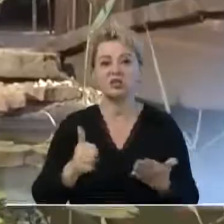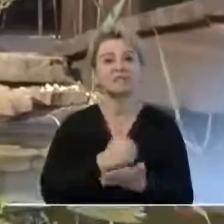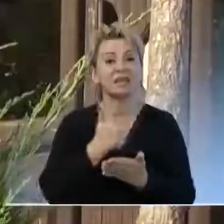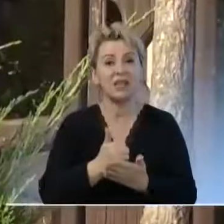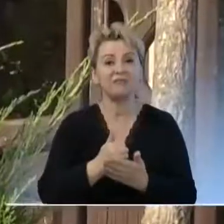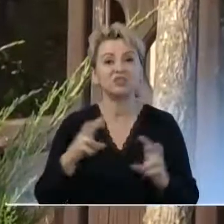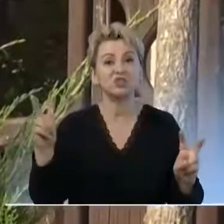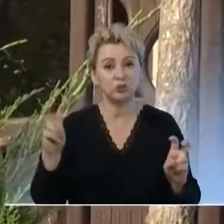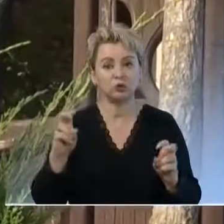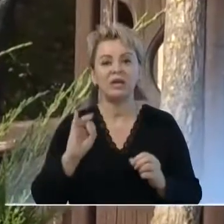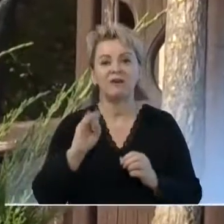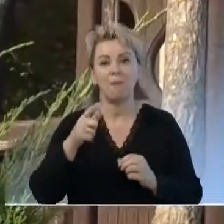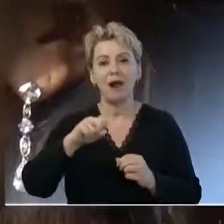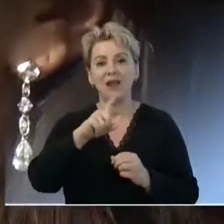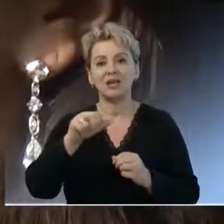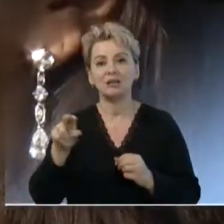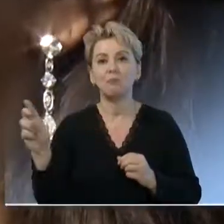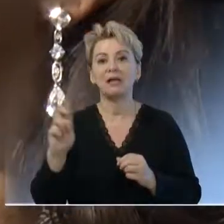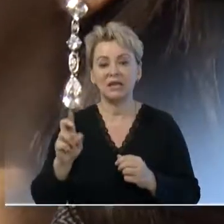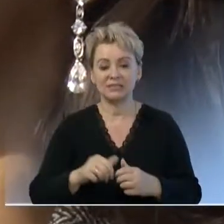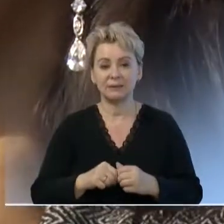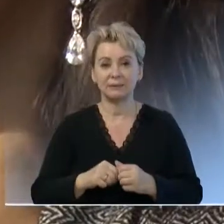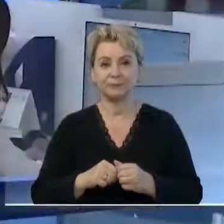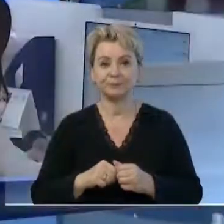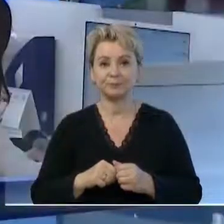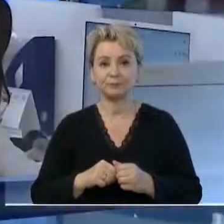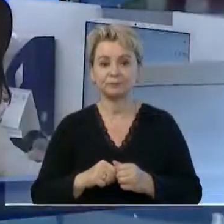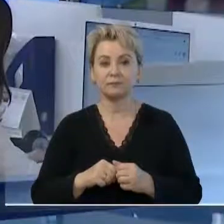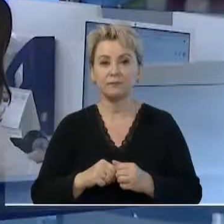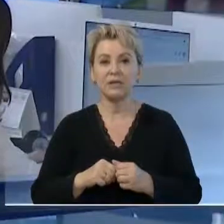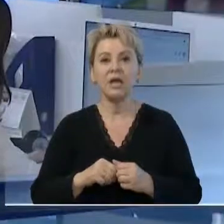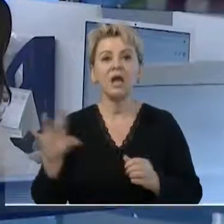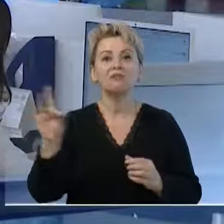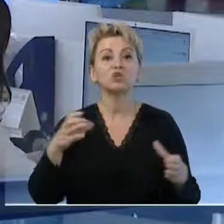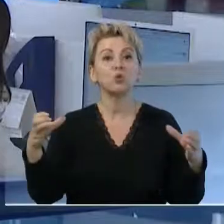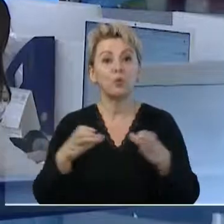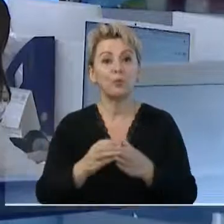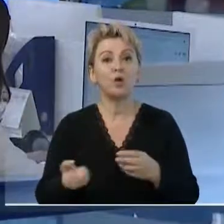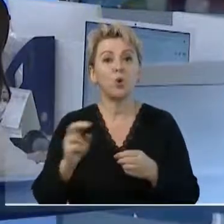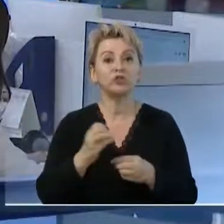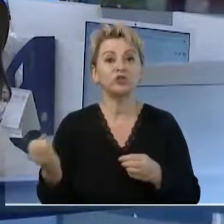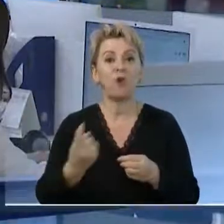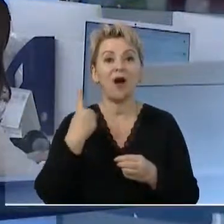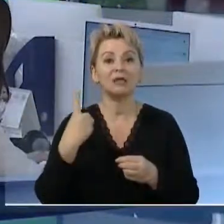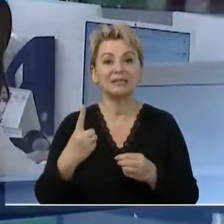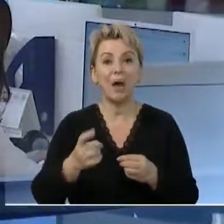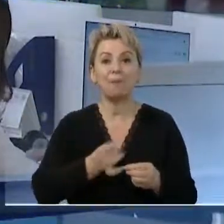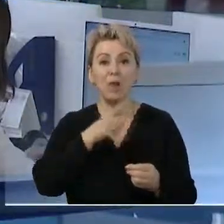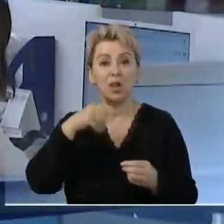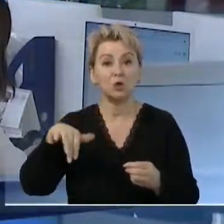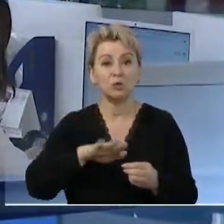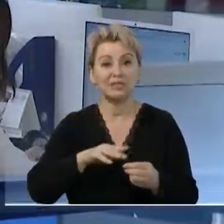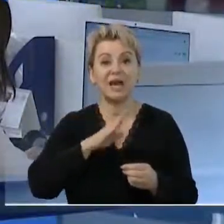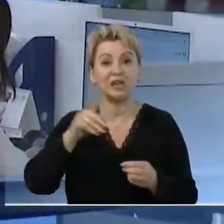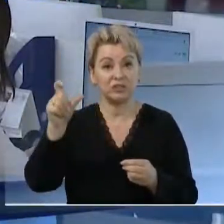главный титул. Иван Полехин, Юрий Лешко, Батайск. В донскую команду приходит еще одна